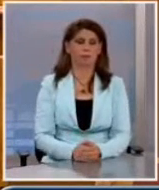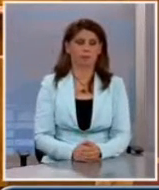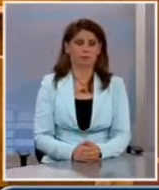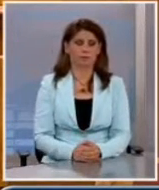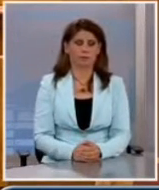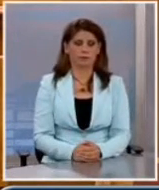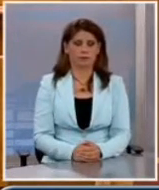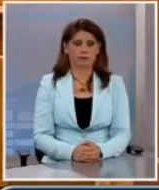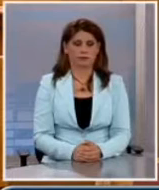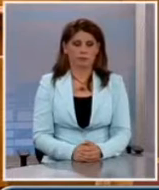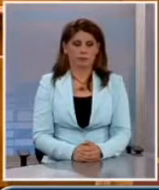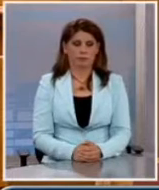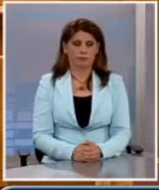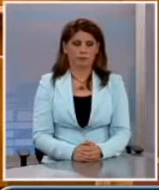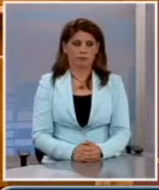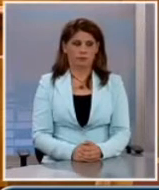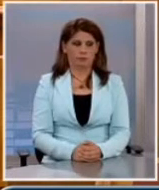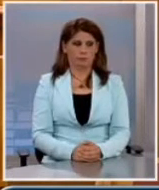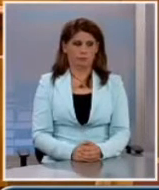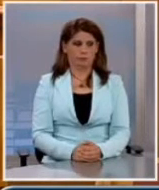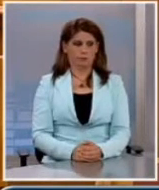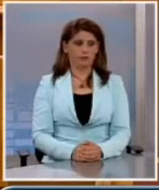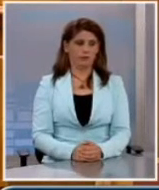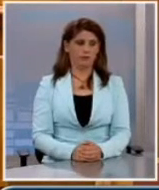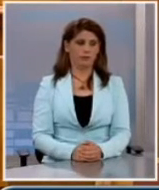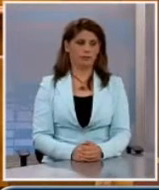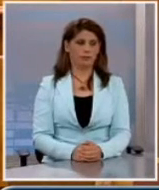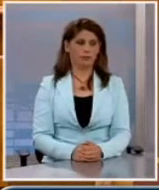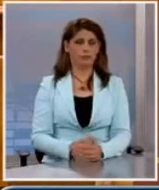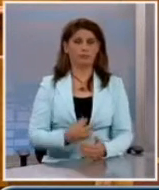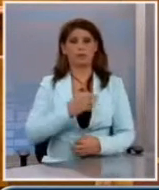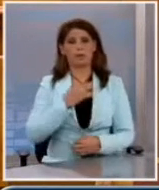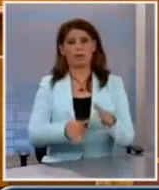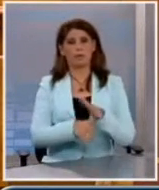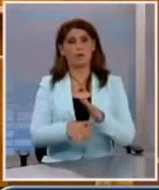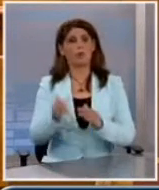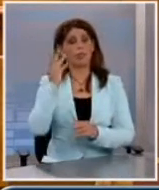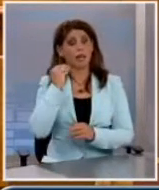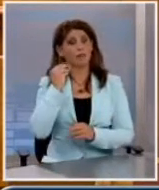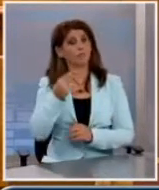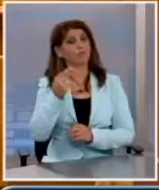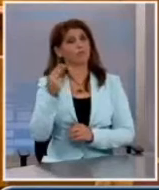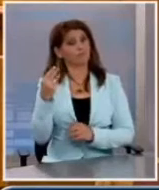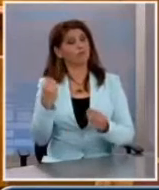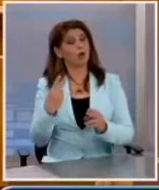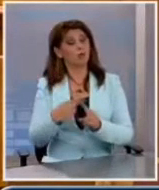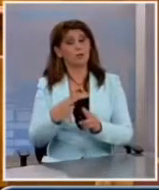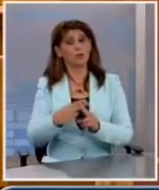Κύριε Πρόεδρε, δεν άκουσα τους εξαιρετικούς ομιλητές της